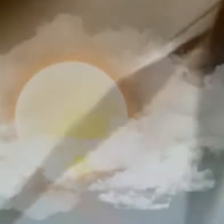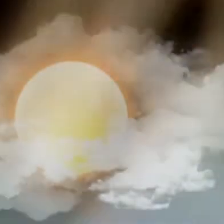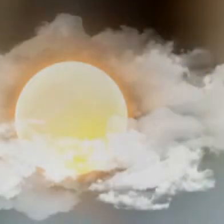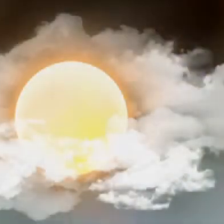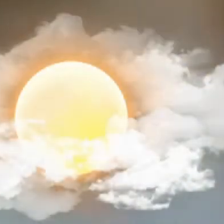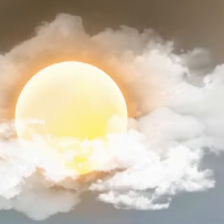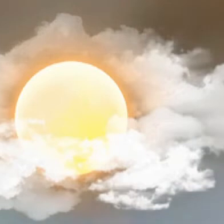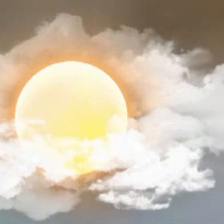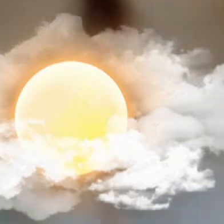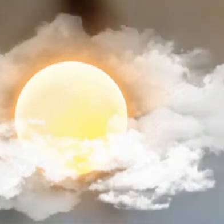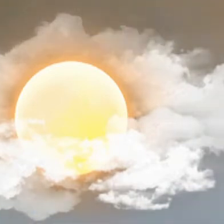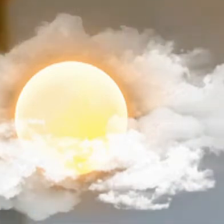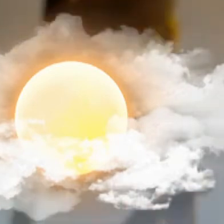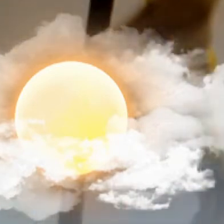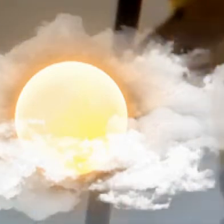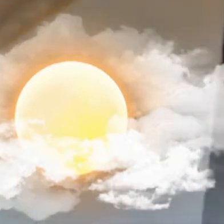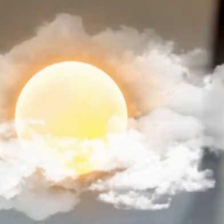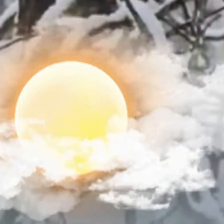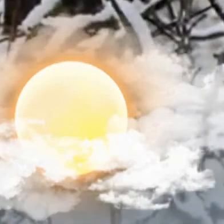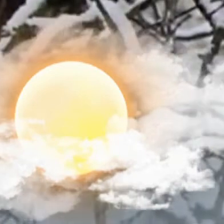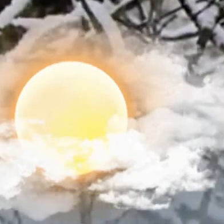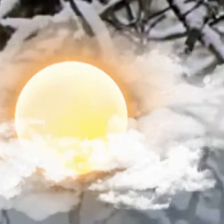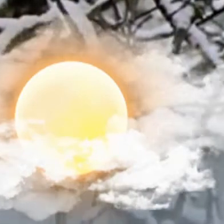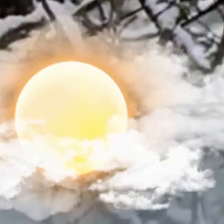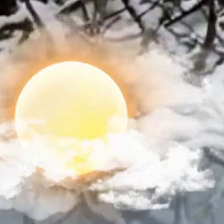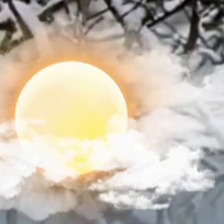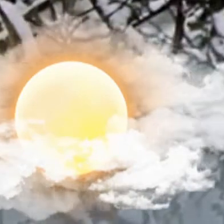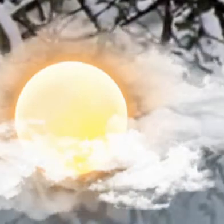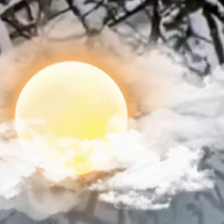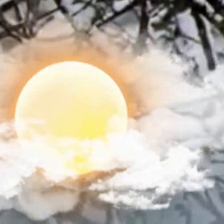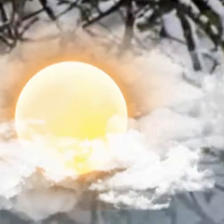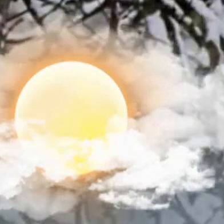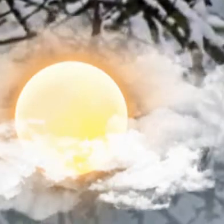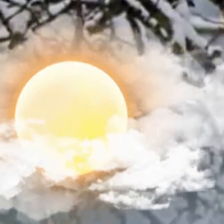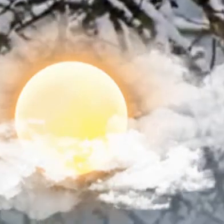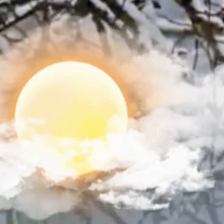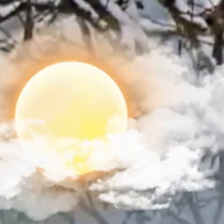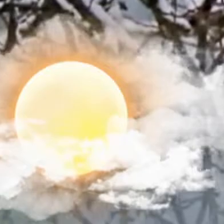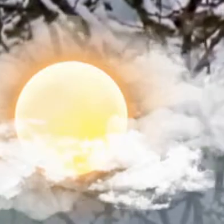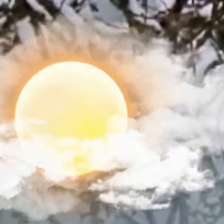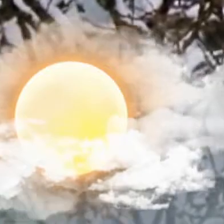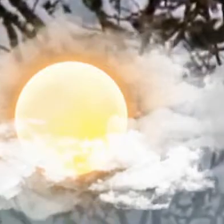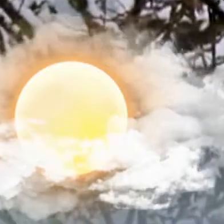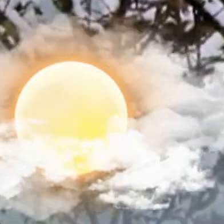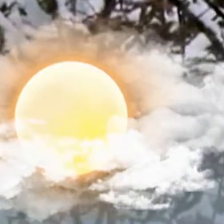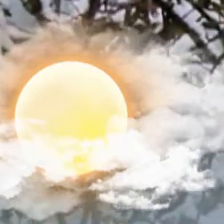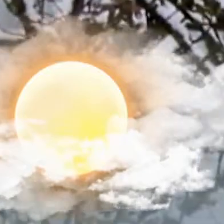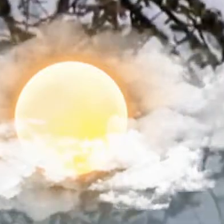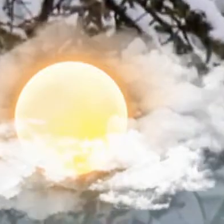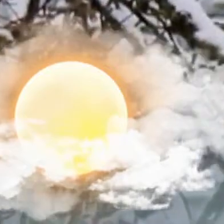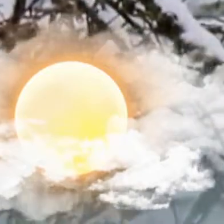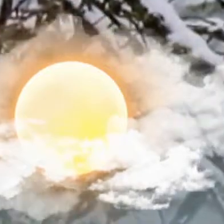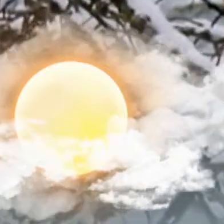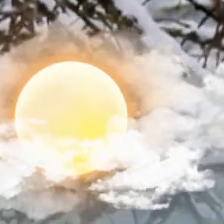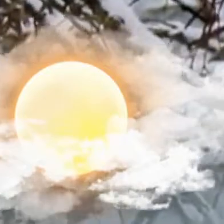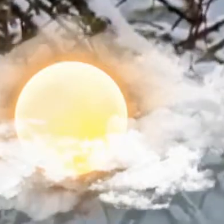У районних центрах 12 студеня надвор'я буде наступним. У Великой Берестовице, Свислочи, Волховыску и Зельве каля